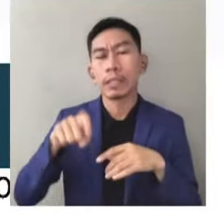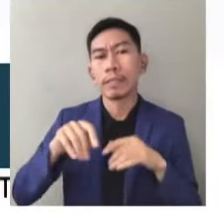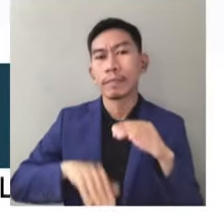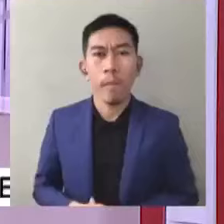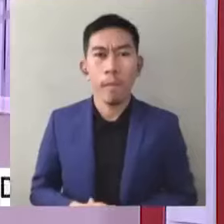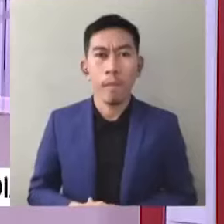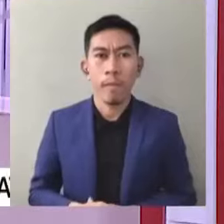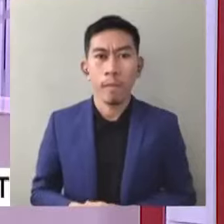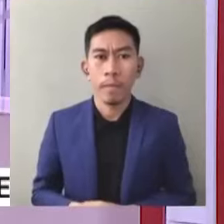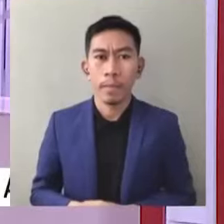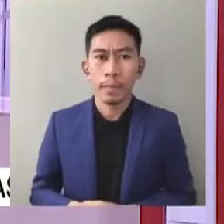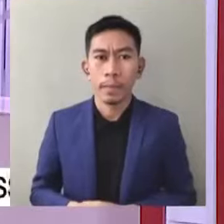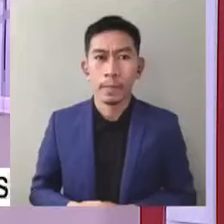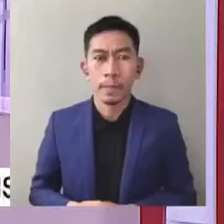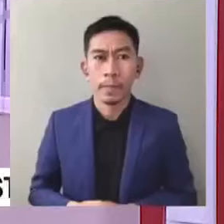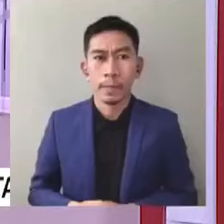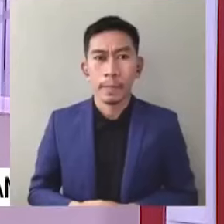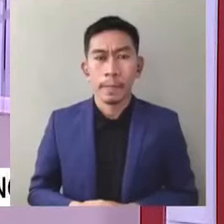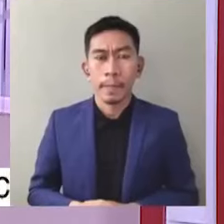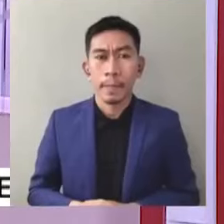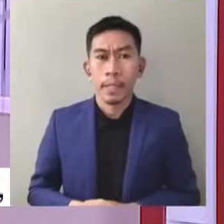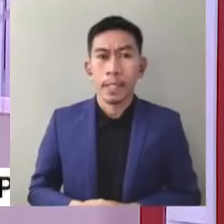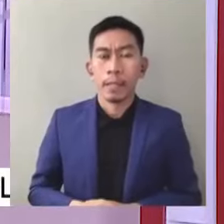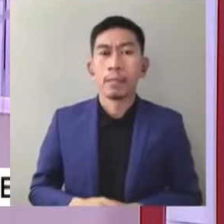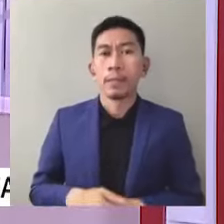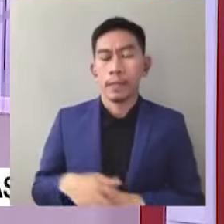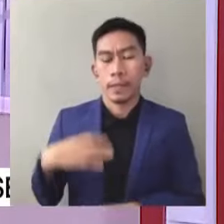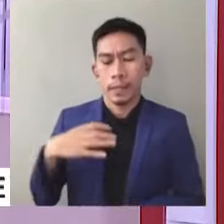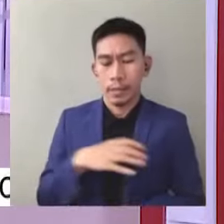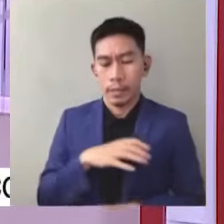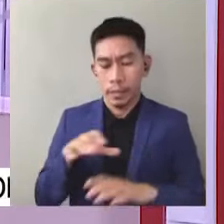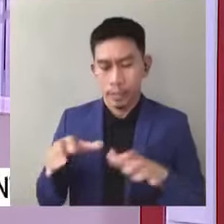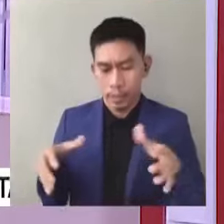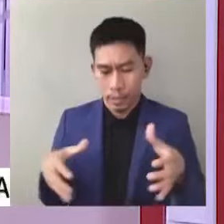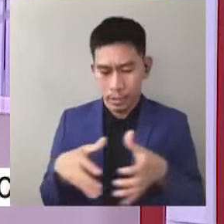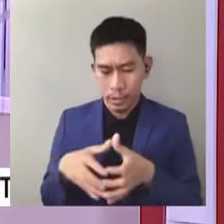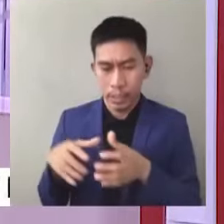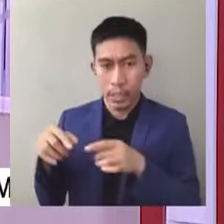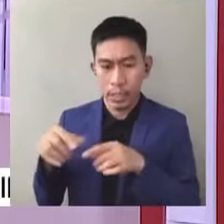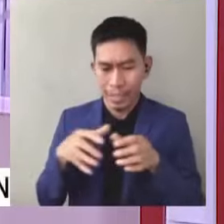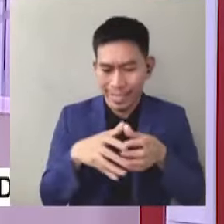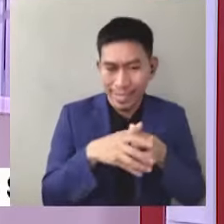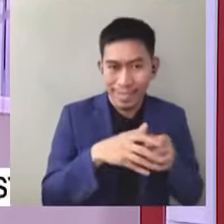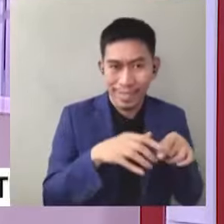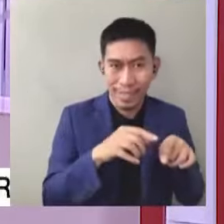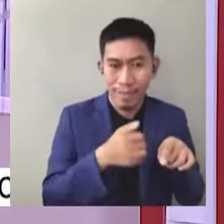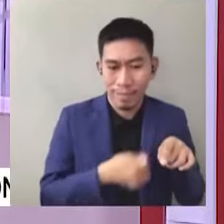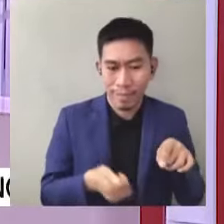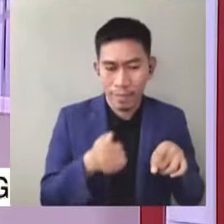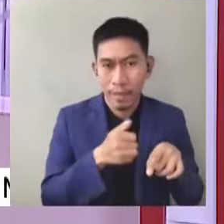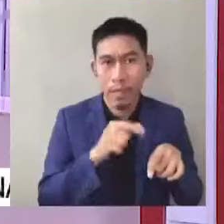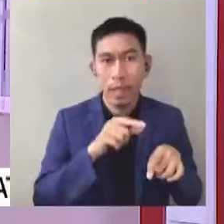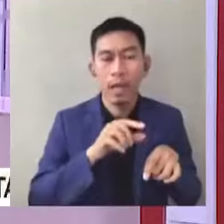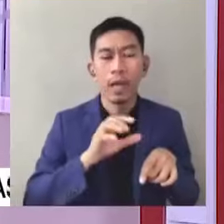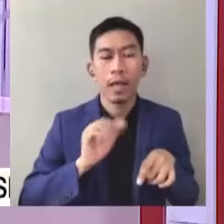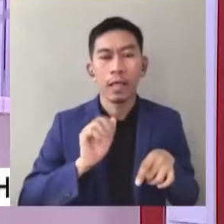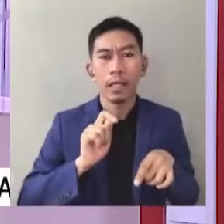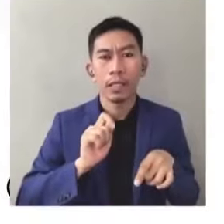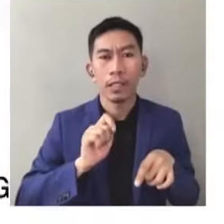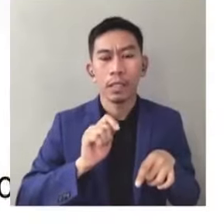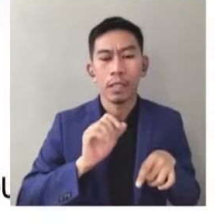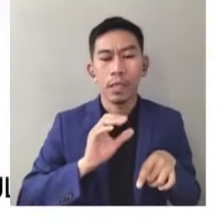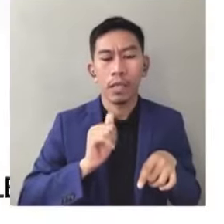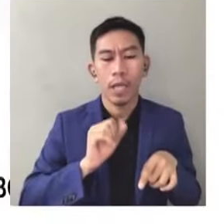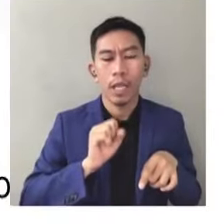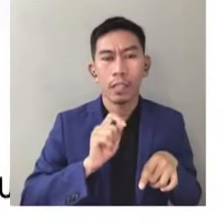nito. House Deputy Minority Leader Franz Castro also calling for clear-cut policies to address the alleged Chinese